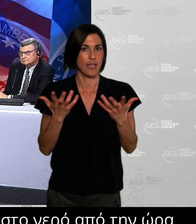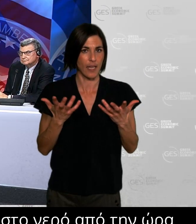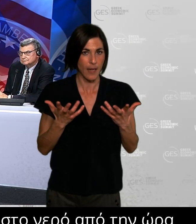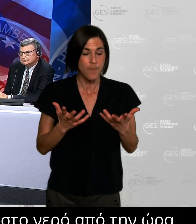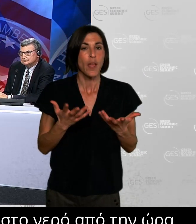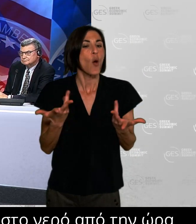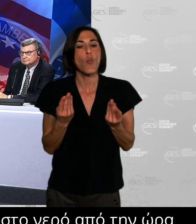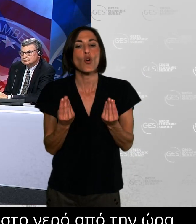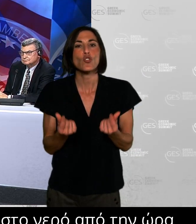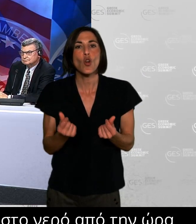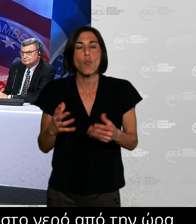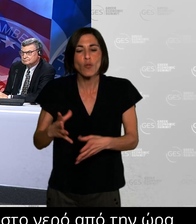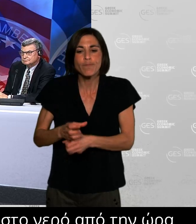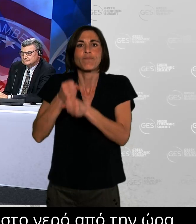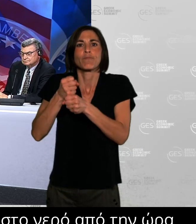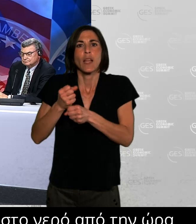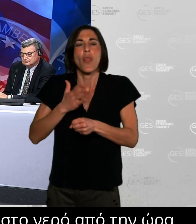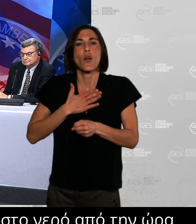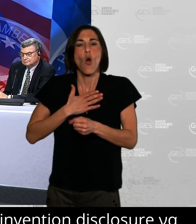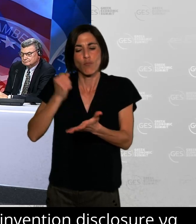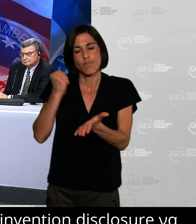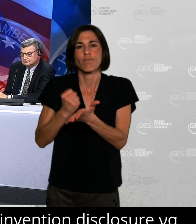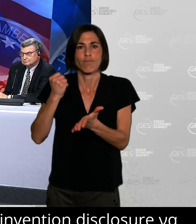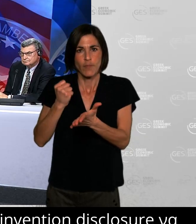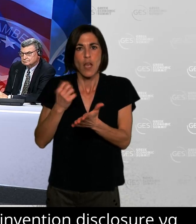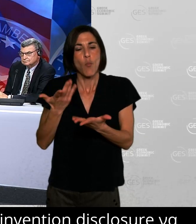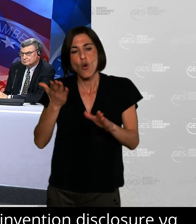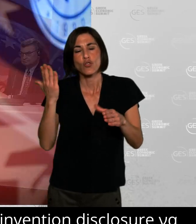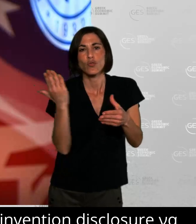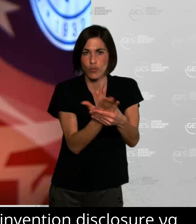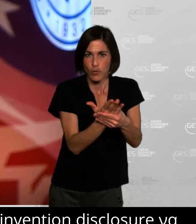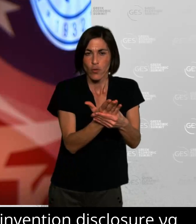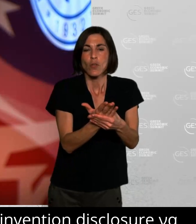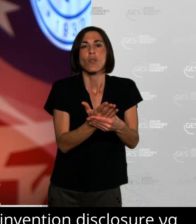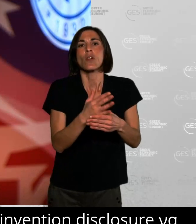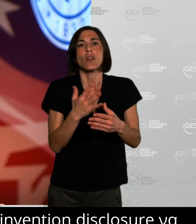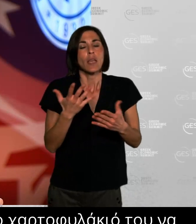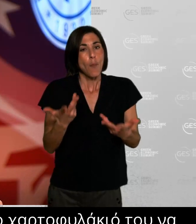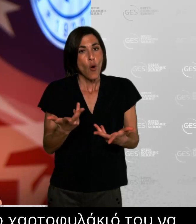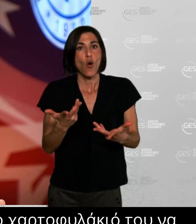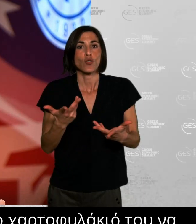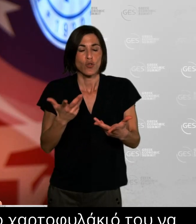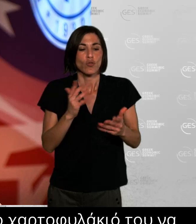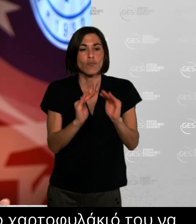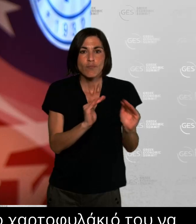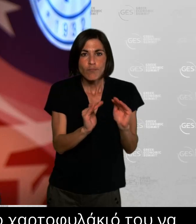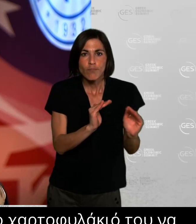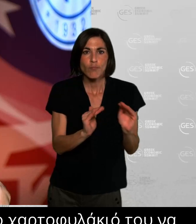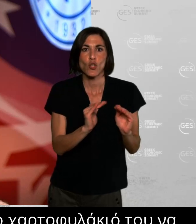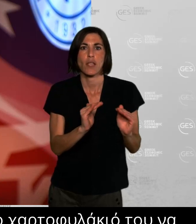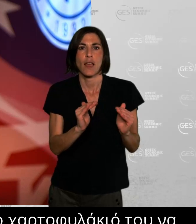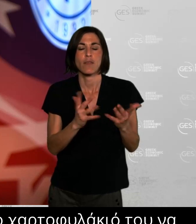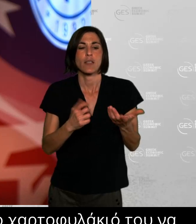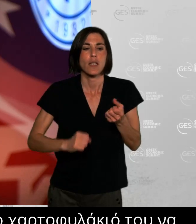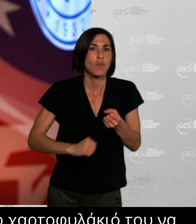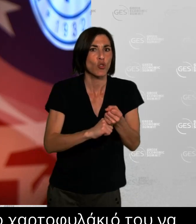την κατοχυρώσει, να γνωρίζει ο οργανισμός στο χαρτοφυλάκιό του, να επενδύσει στην κατοχύρωση και στη συντήρηση αυτών των πατεντών και στην